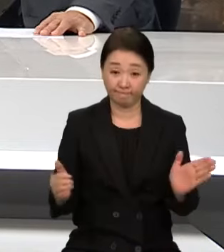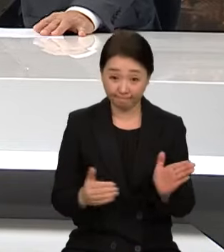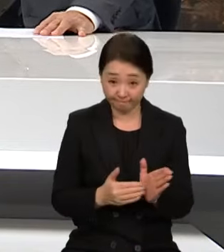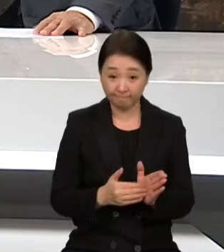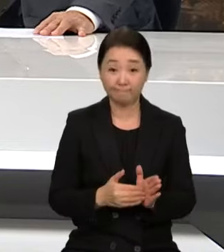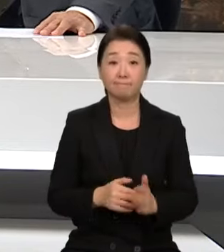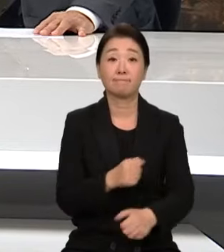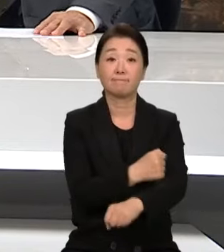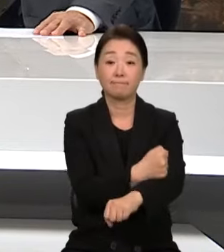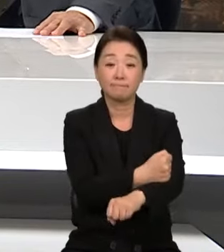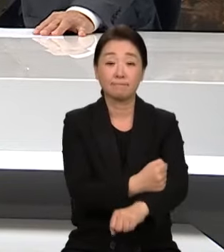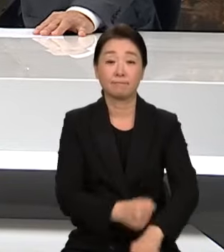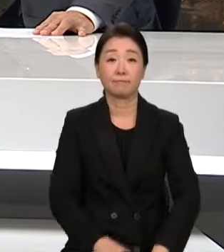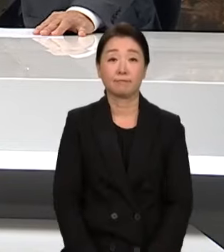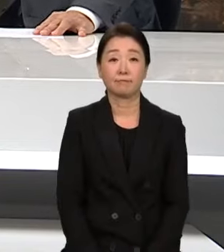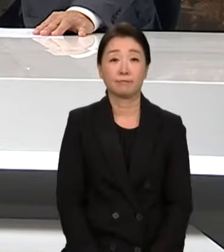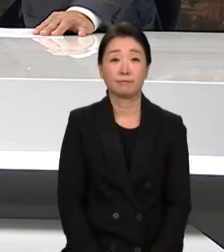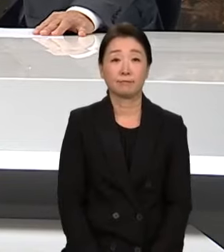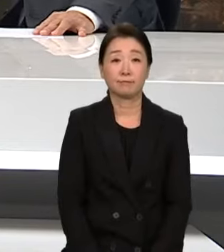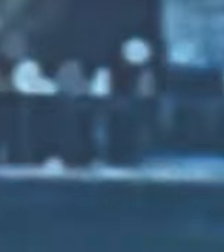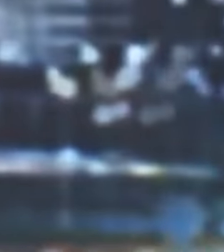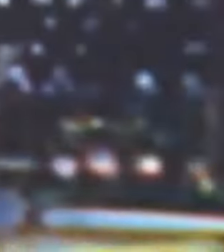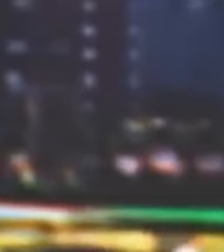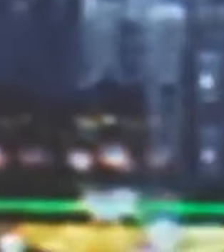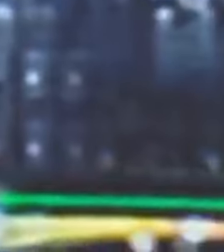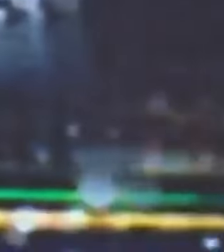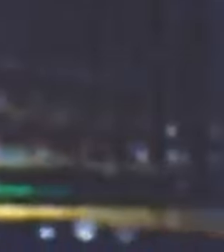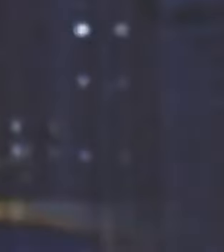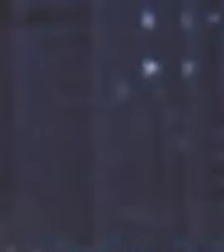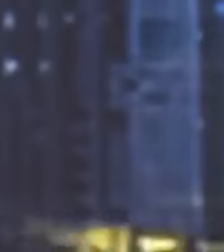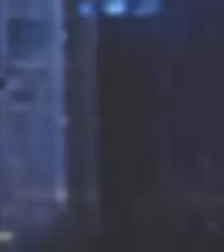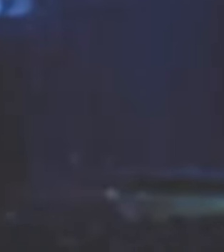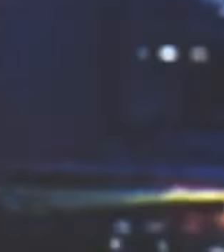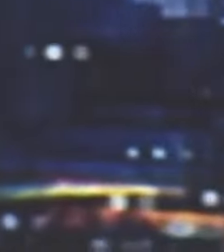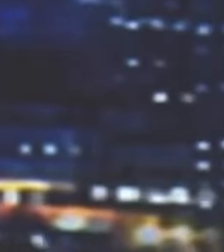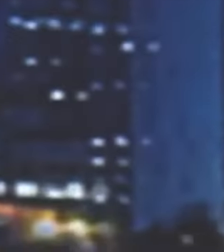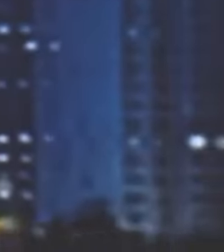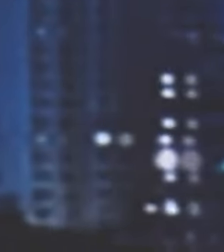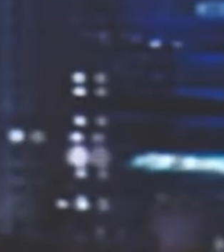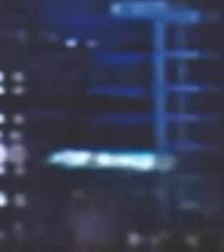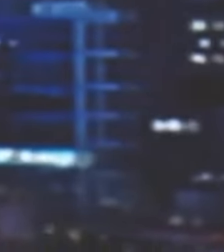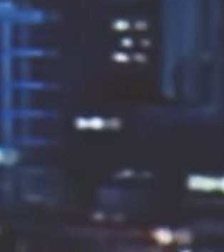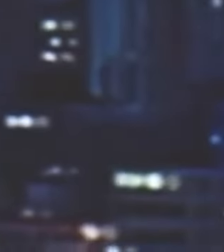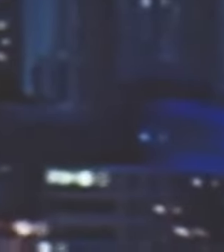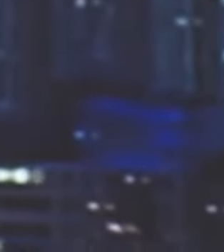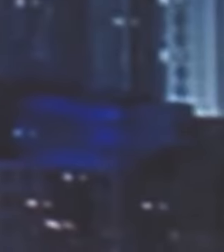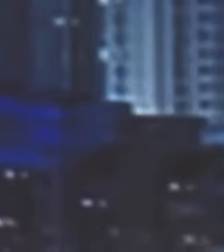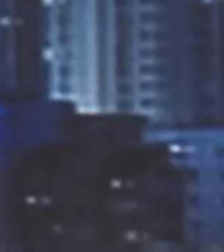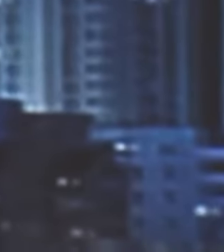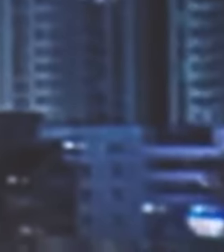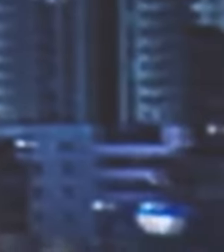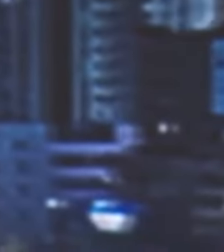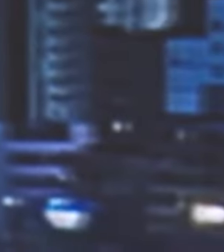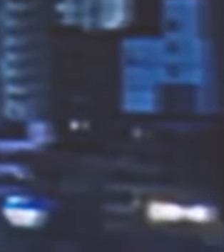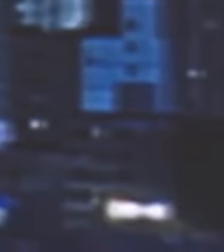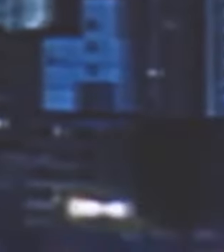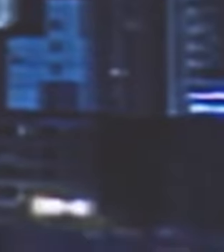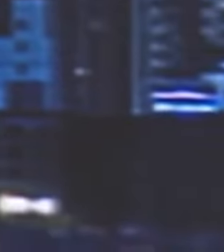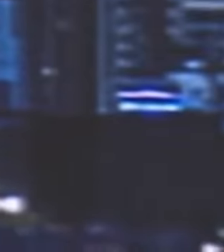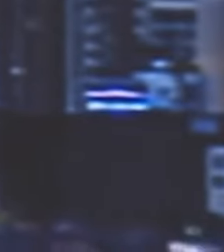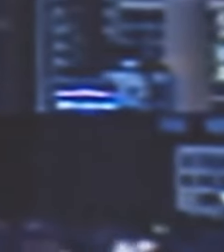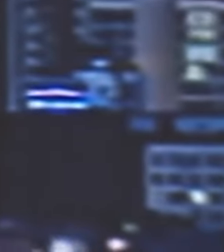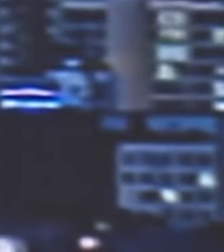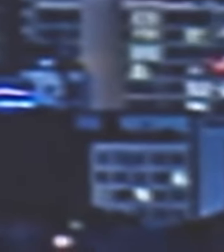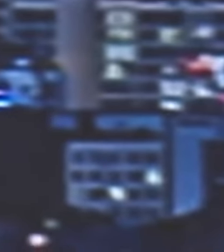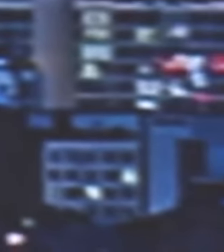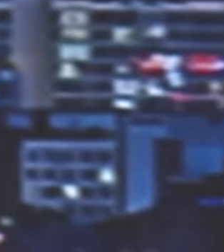들어보겠습니다 이성대 기자였습니다 JTBC 뉴스를 시청해 주셔서 고맙습니다 저희는 저녁 6시